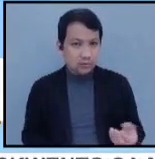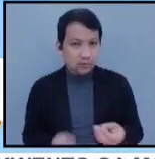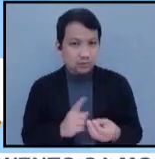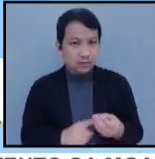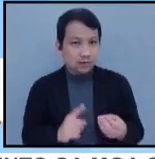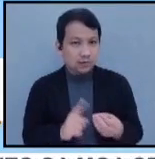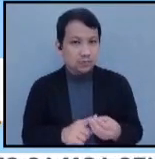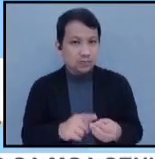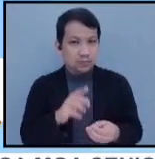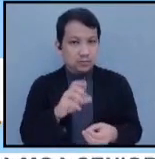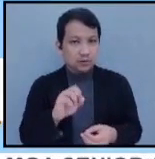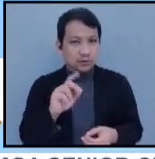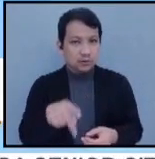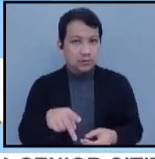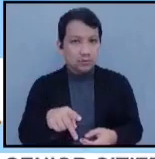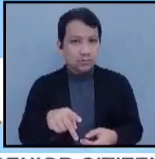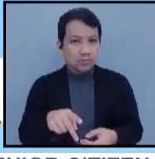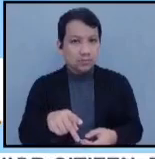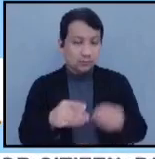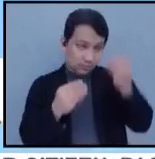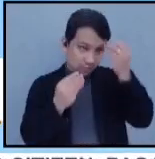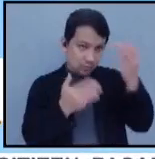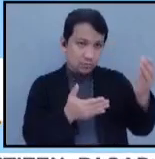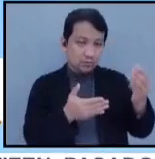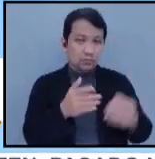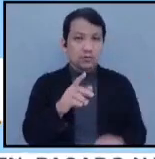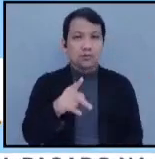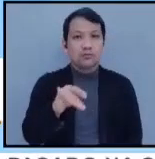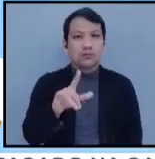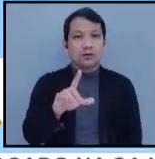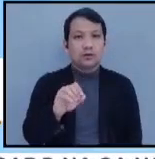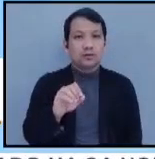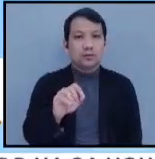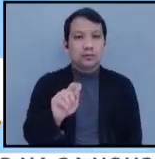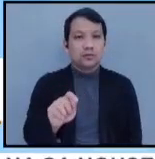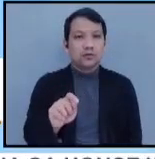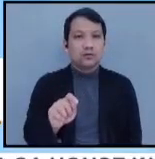we need to inform the pilot in command. Tapos siya yung